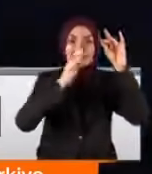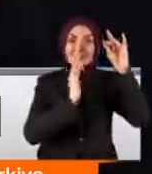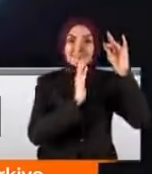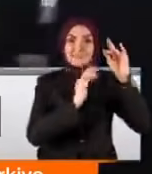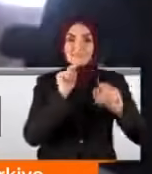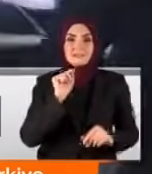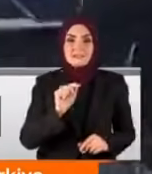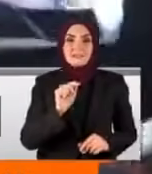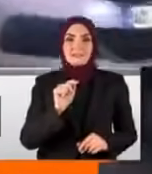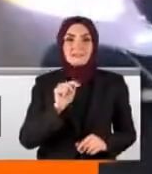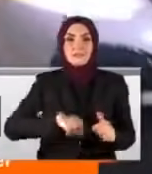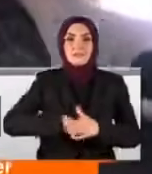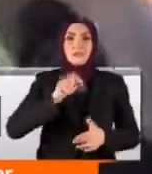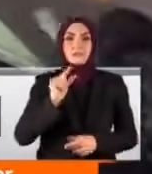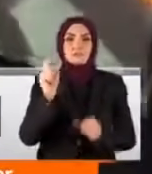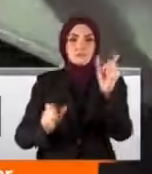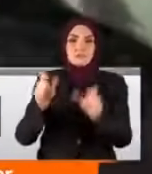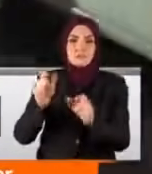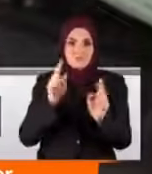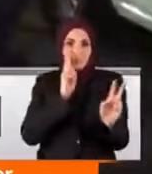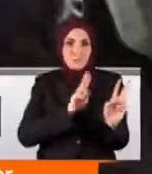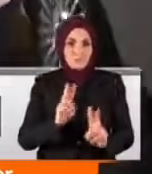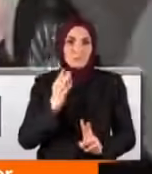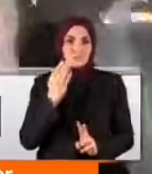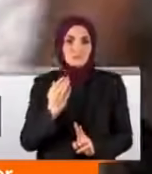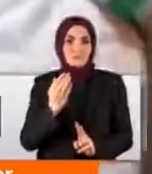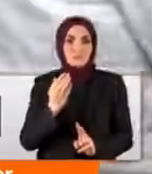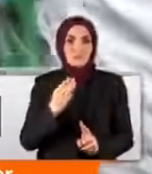Üst geçitten geçerken futbolcular işte görmüş olduğunuz şu